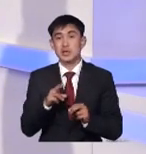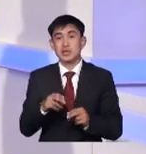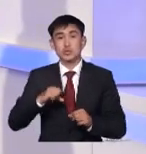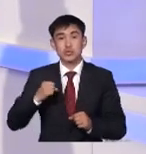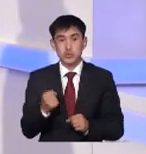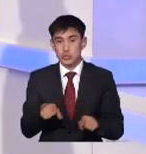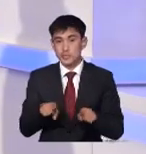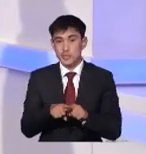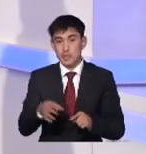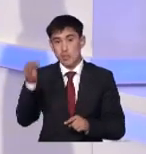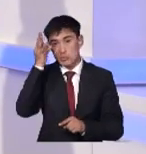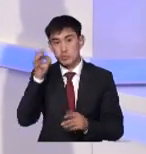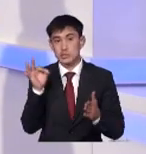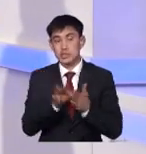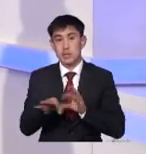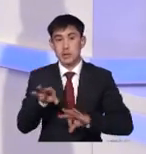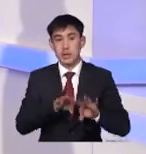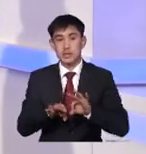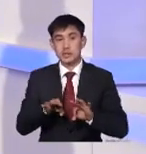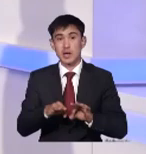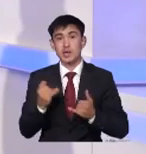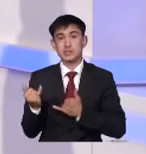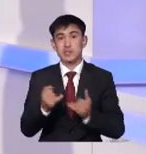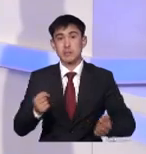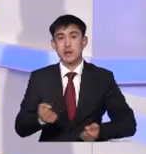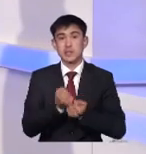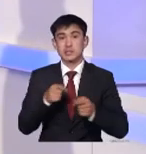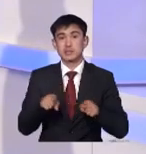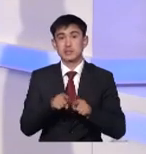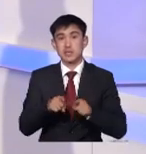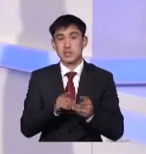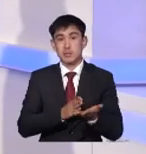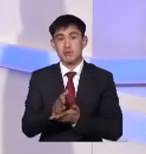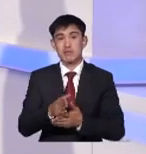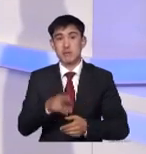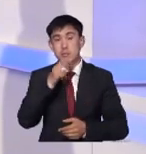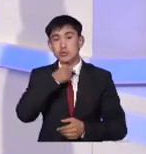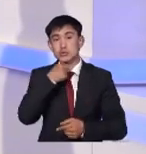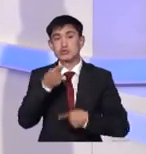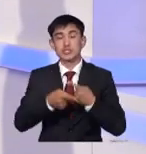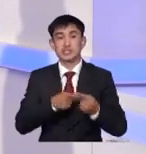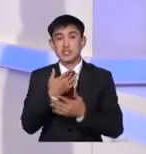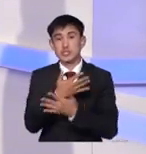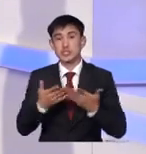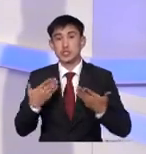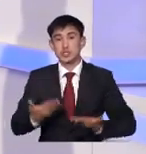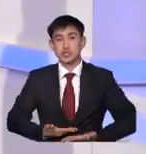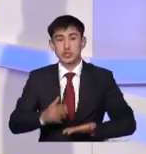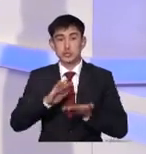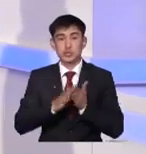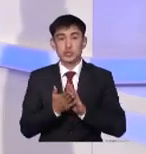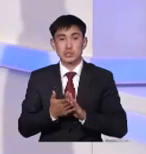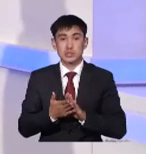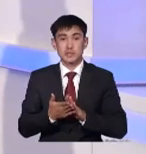искренний друг. Напомним, что целью проекта является как оказание поддержки, так и направление подростков через различные жизненные